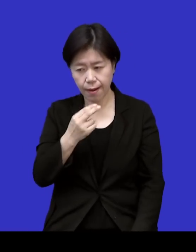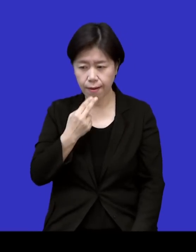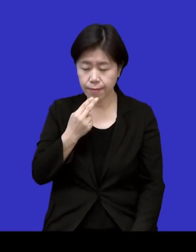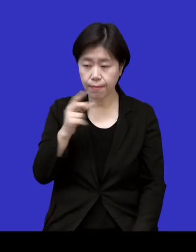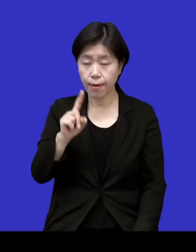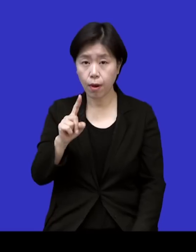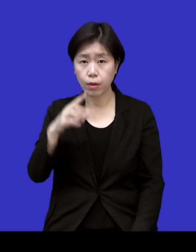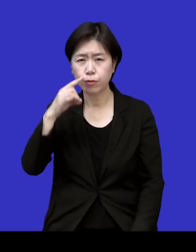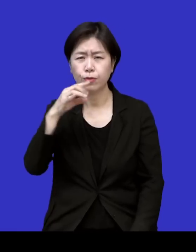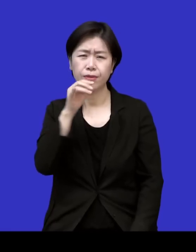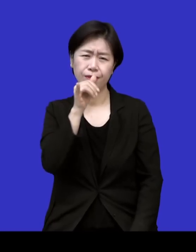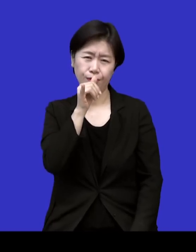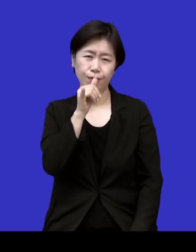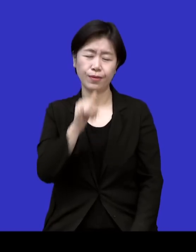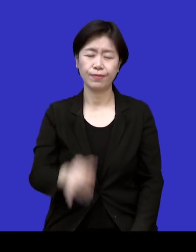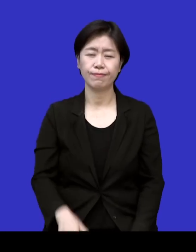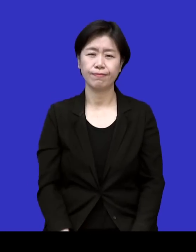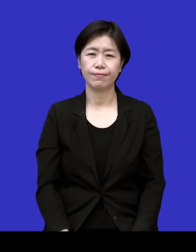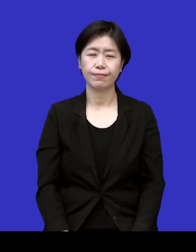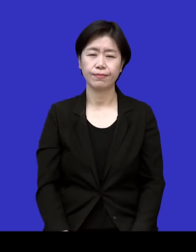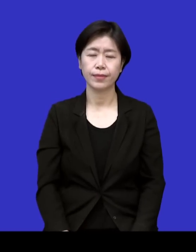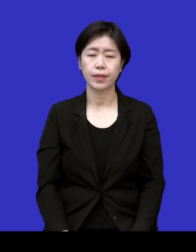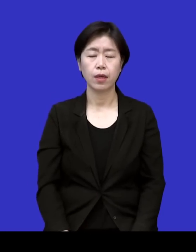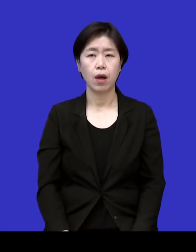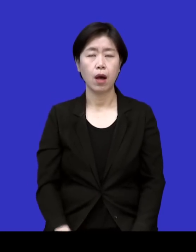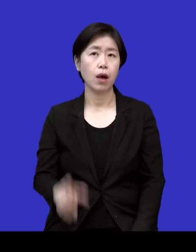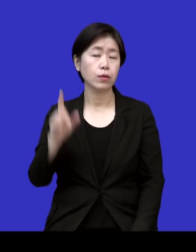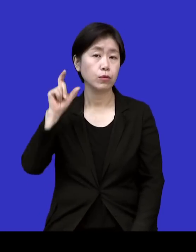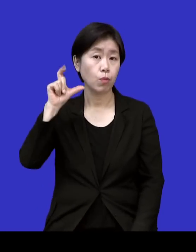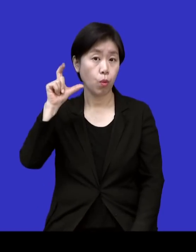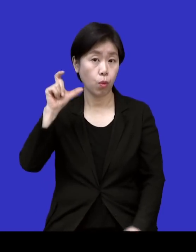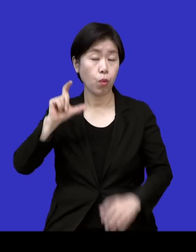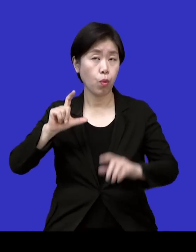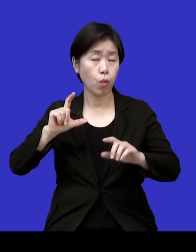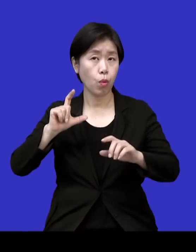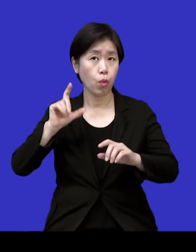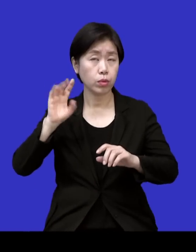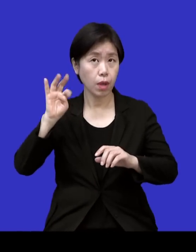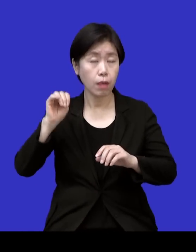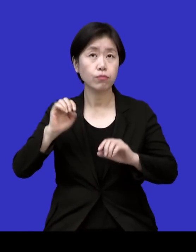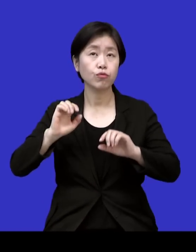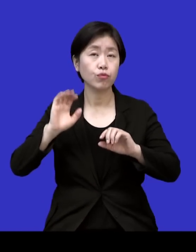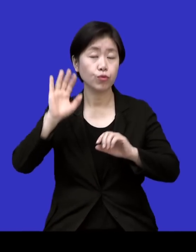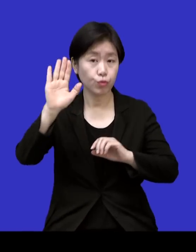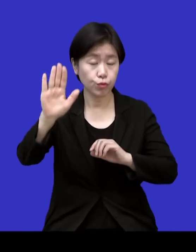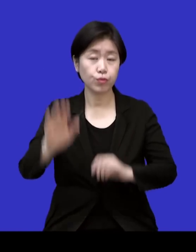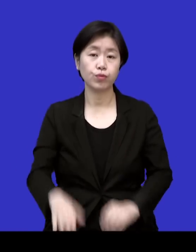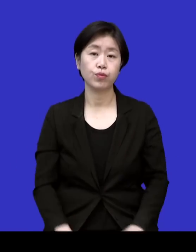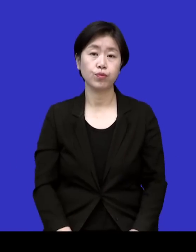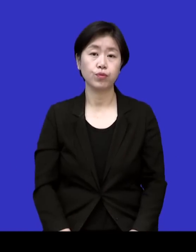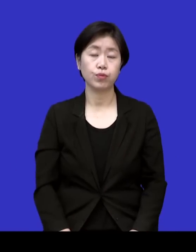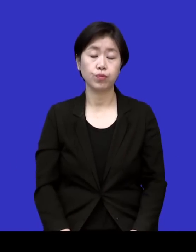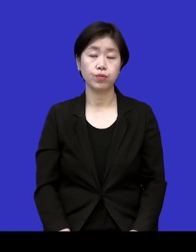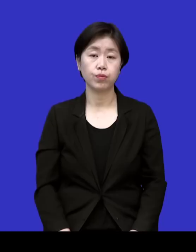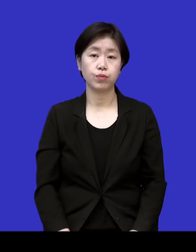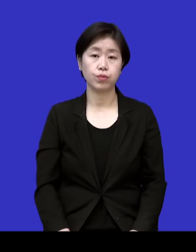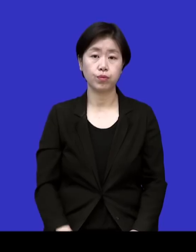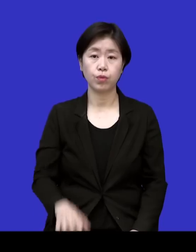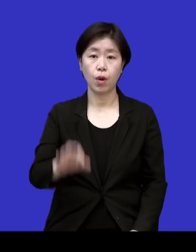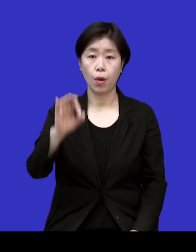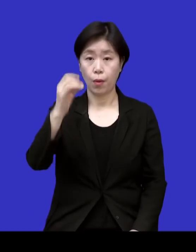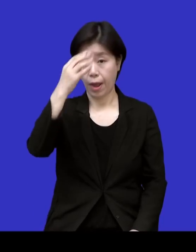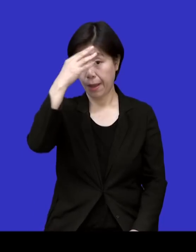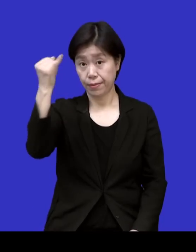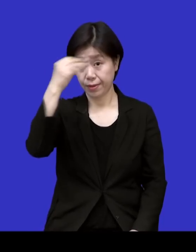거예요. 그래서 이제 한 보름쯤 됐을까? 이제 할머니 집에서 이제 엄마를 다시